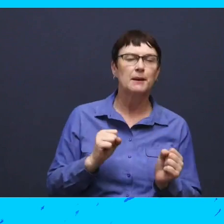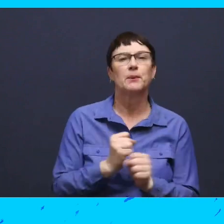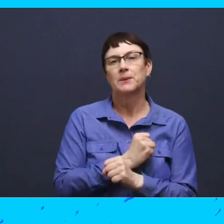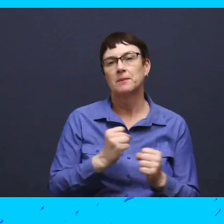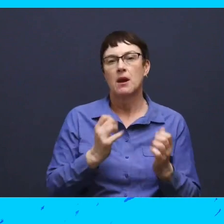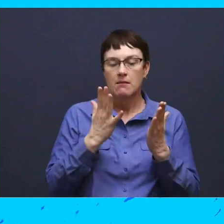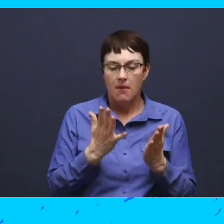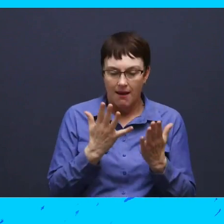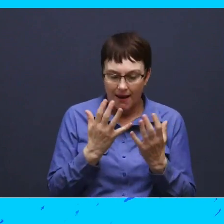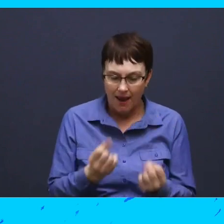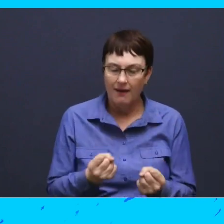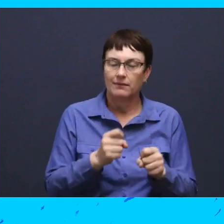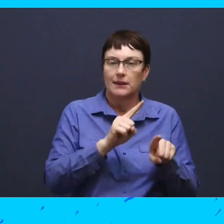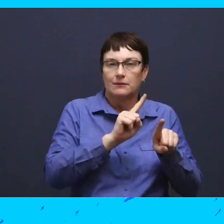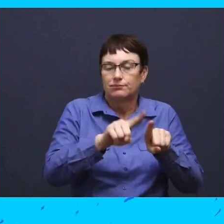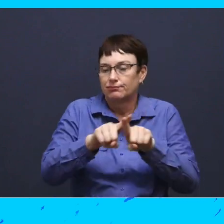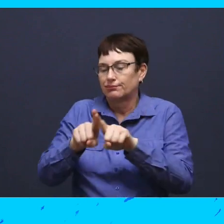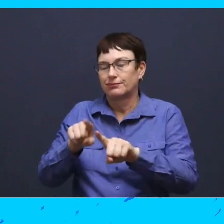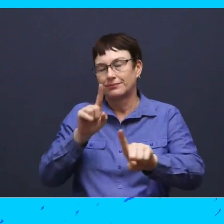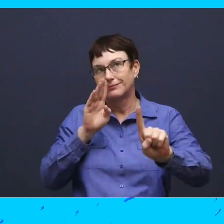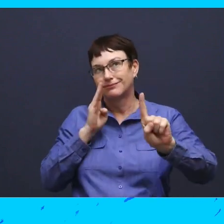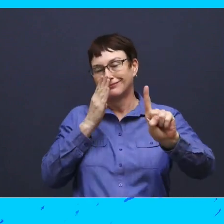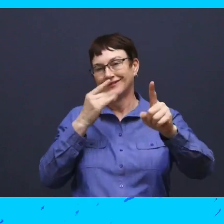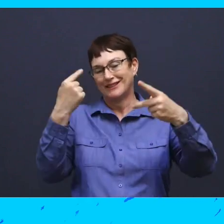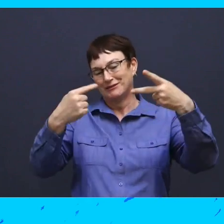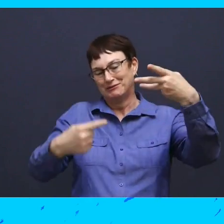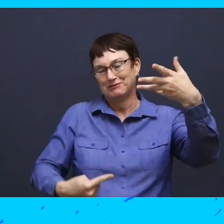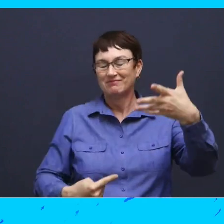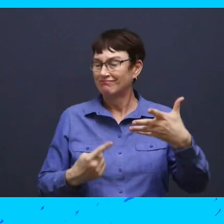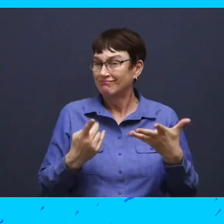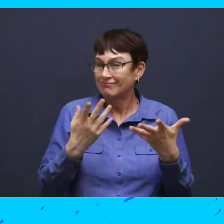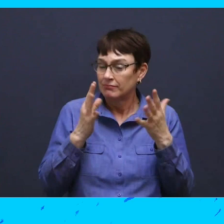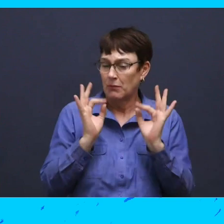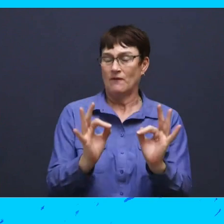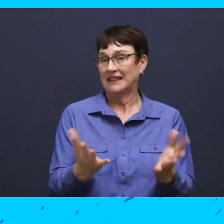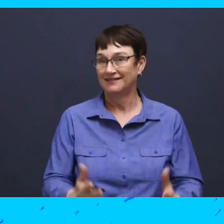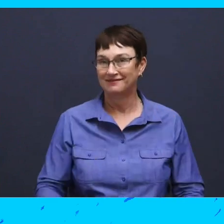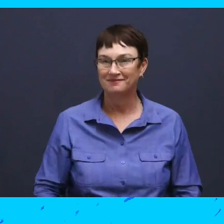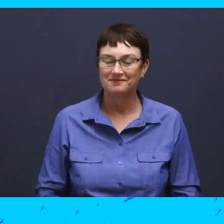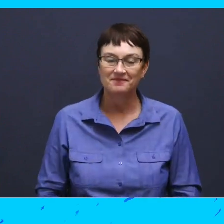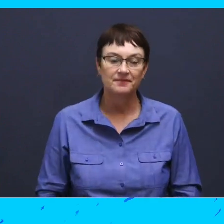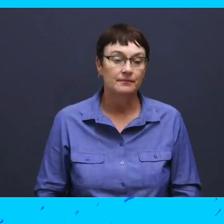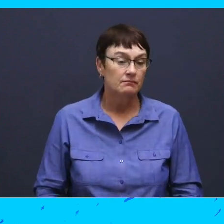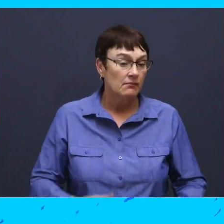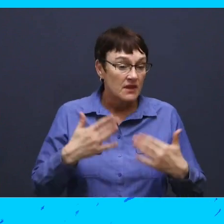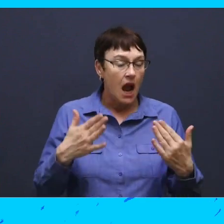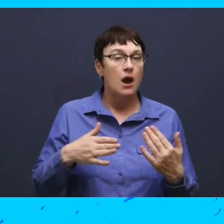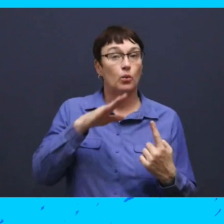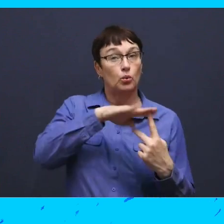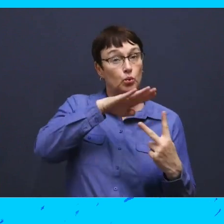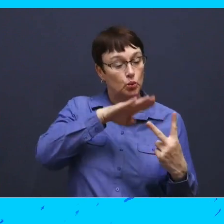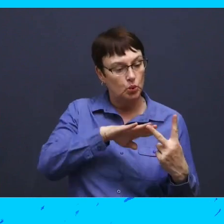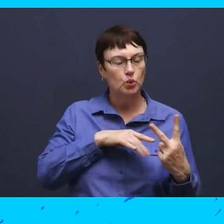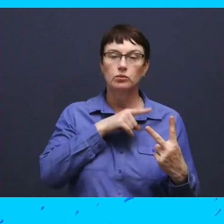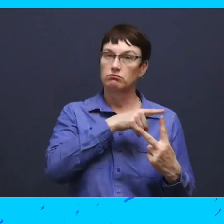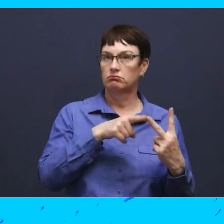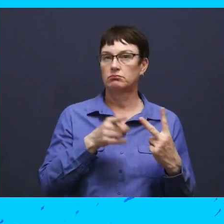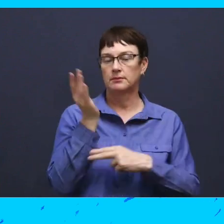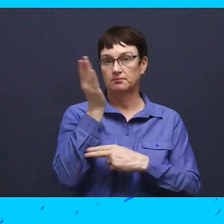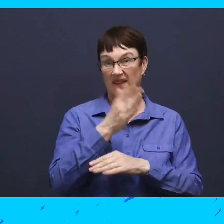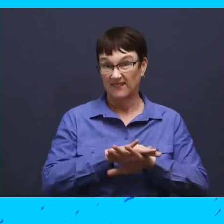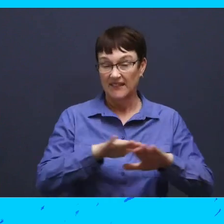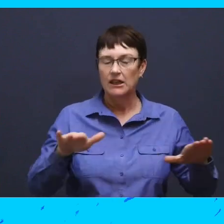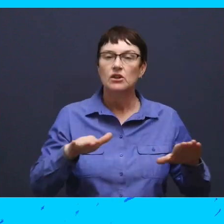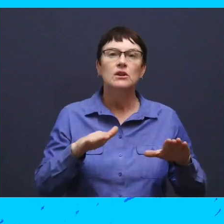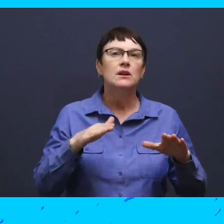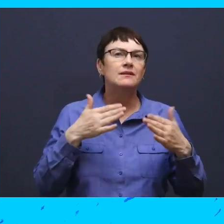rend compte comme les stratégies nationales que tu mentionnais ont besoin de